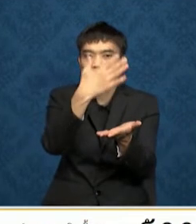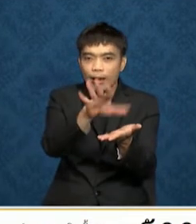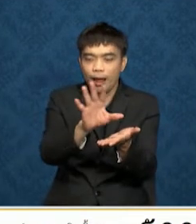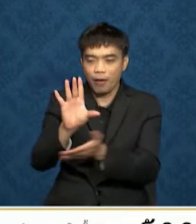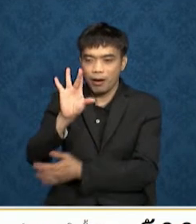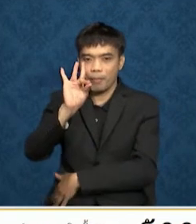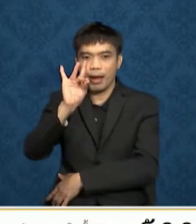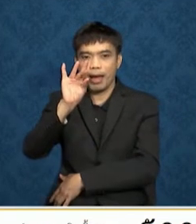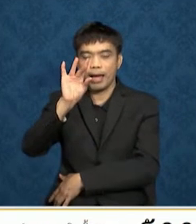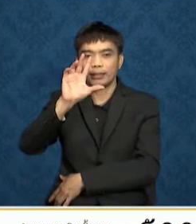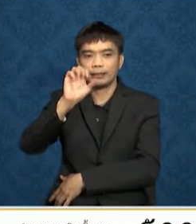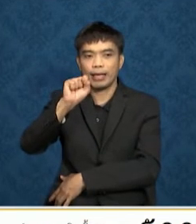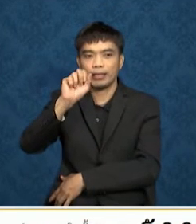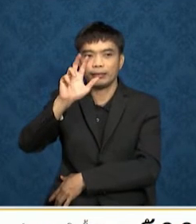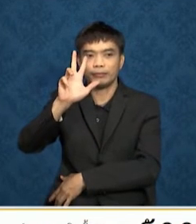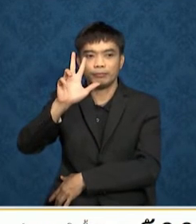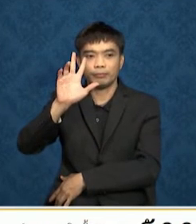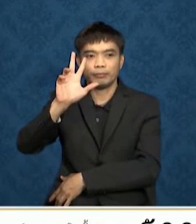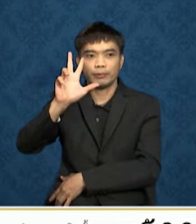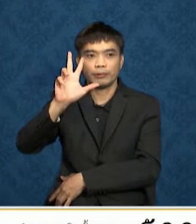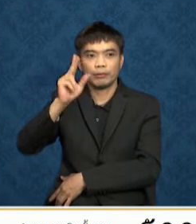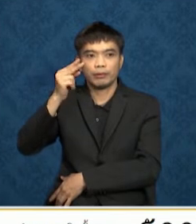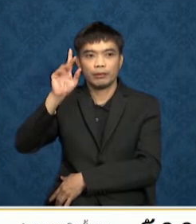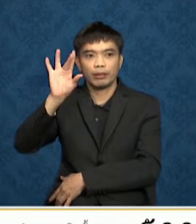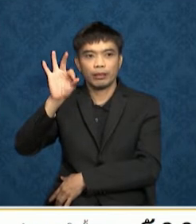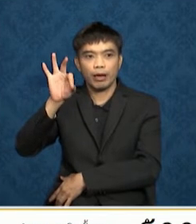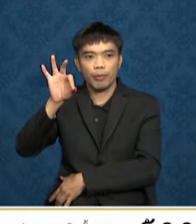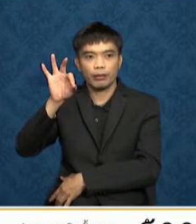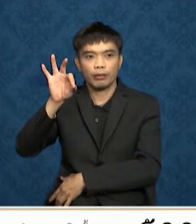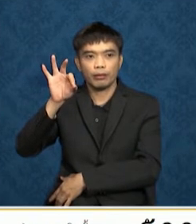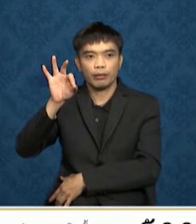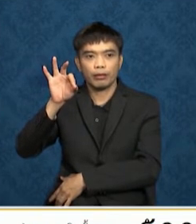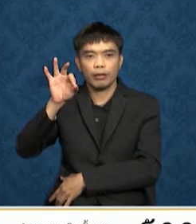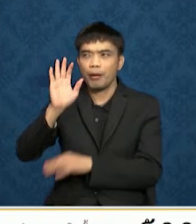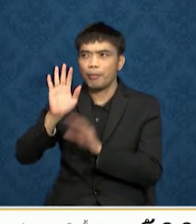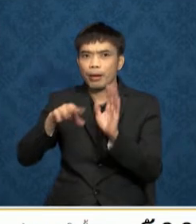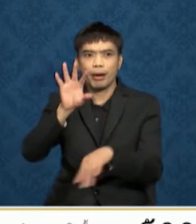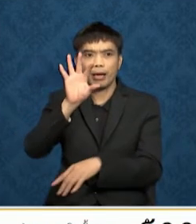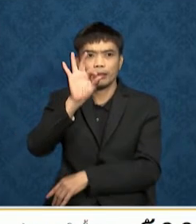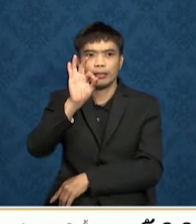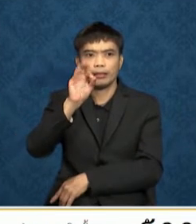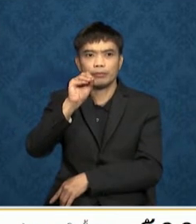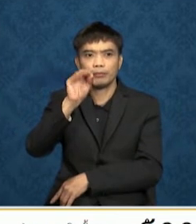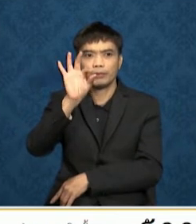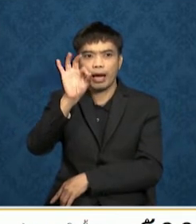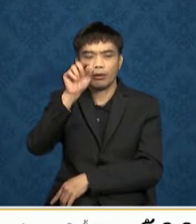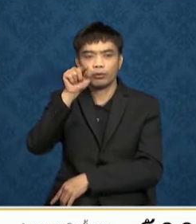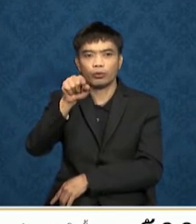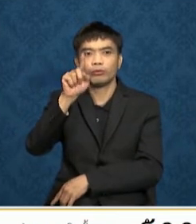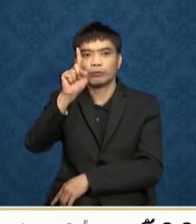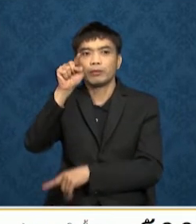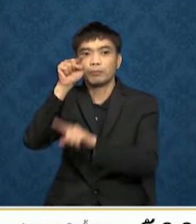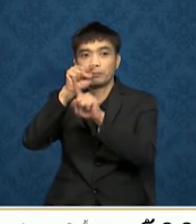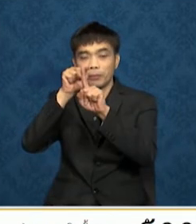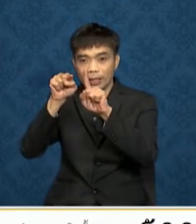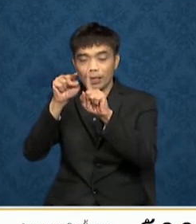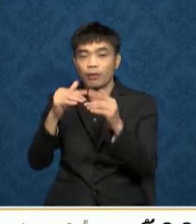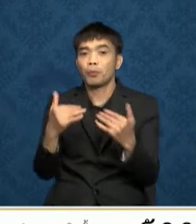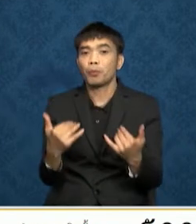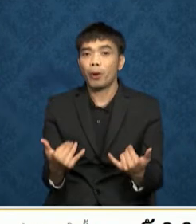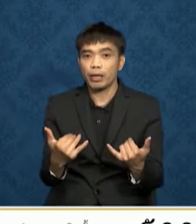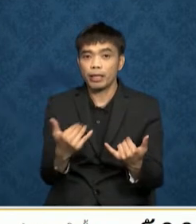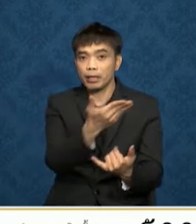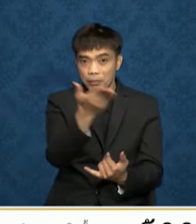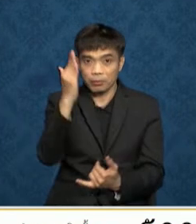839 1000ล้านบาทคิดเป็นเงิน 29.1 perแต่วันนี้ท่านประาทาทราบ